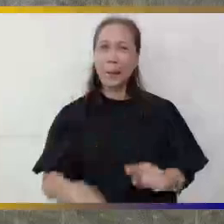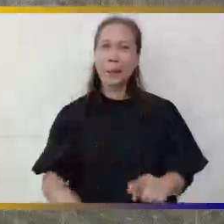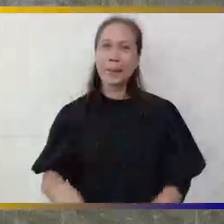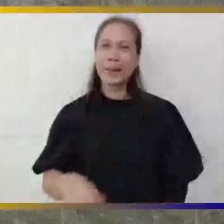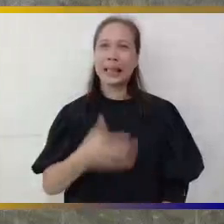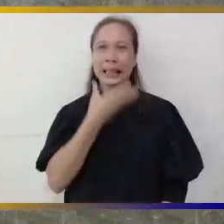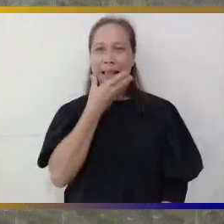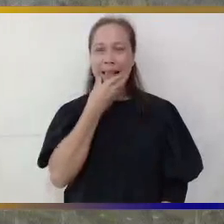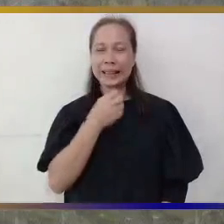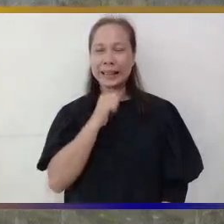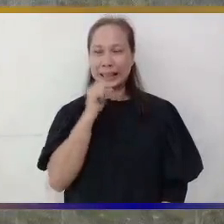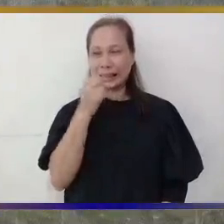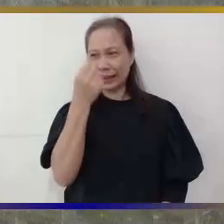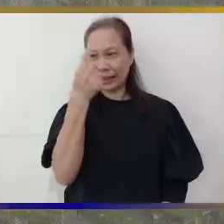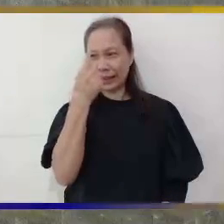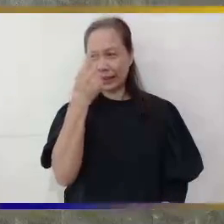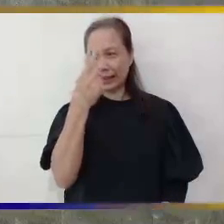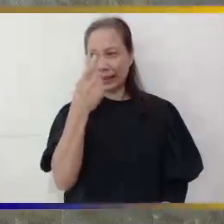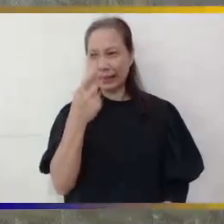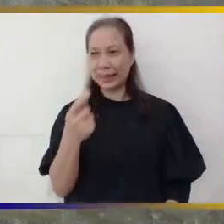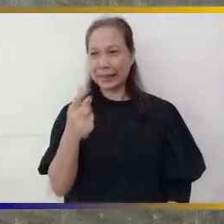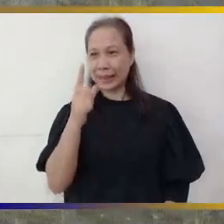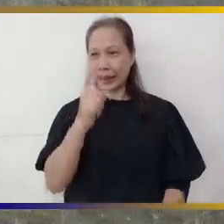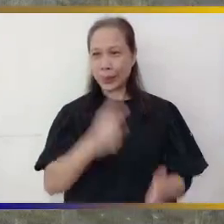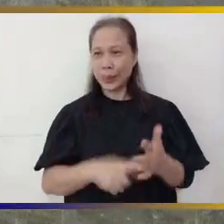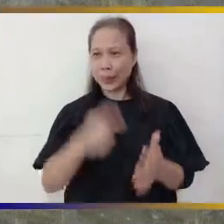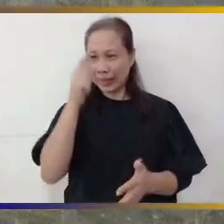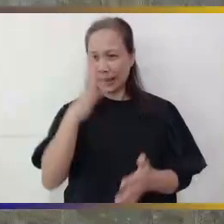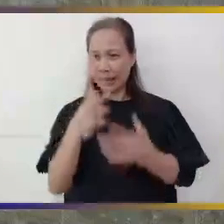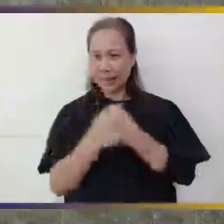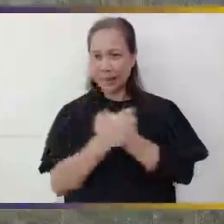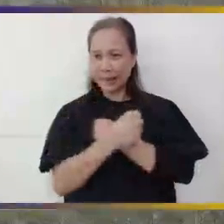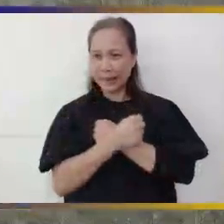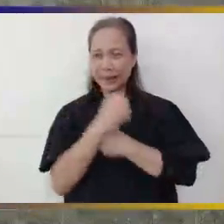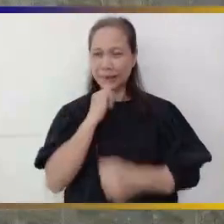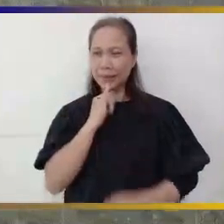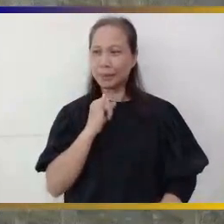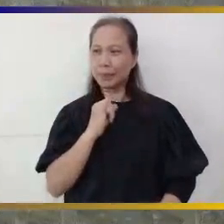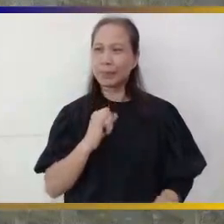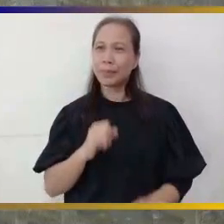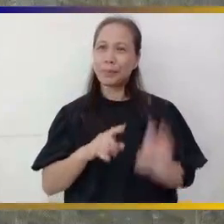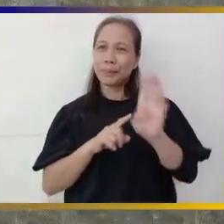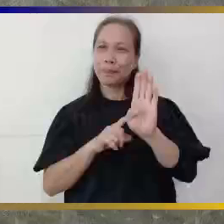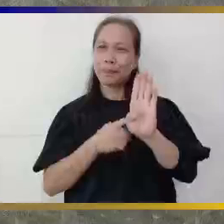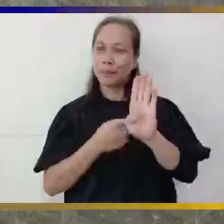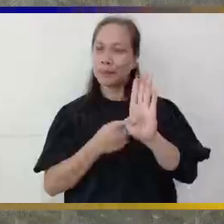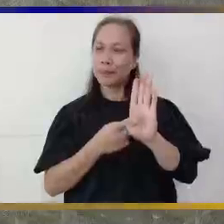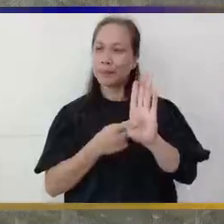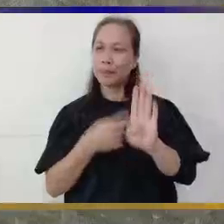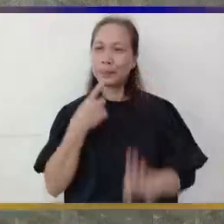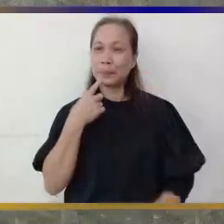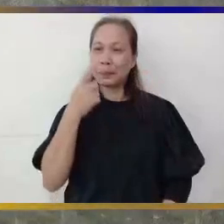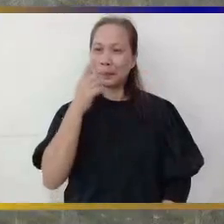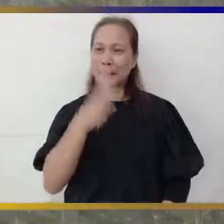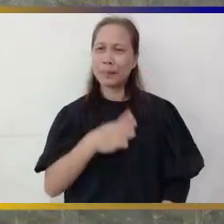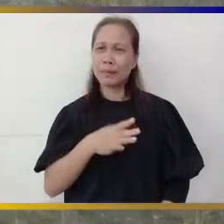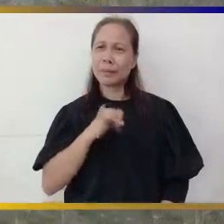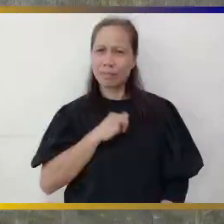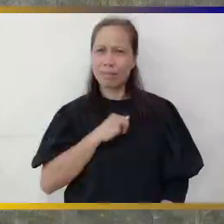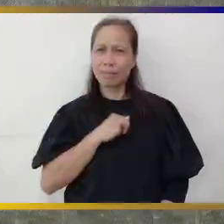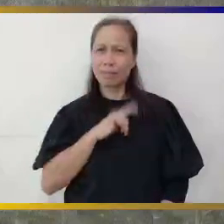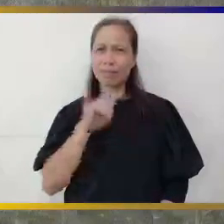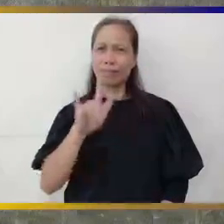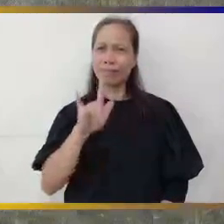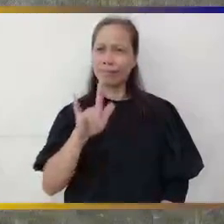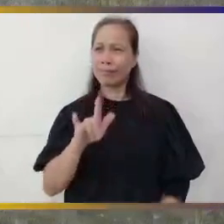yung pagmamahal ng Diyos kasi ka ibinalik niya ' ba from the very Beginning mahal ko kayo ' ba maging si